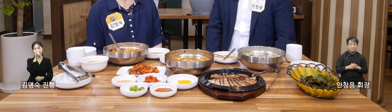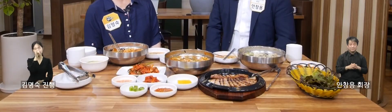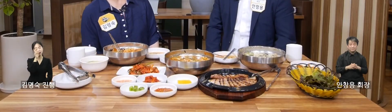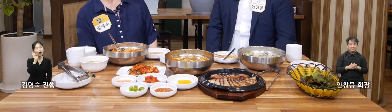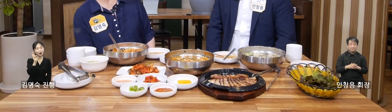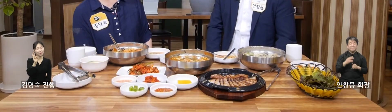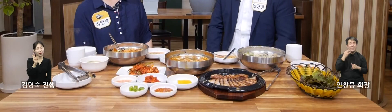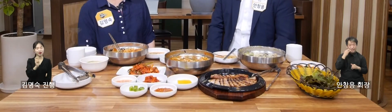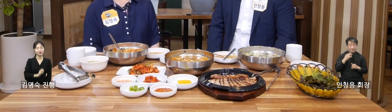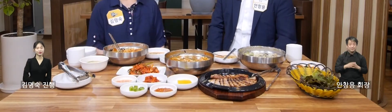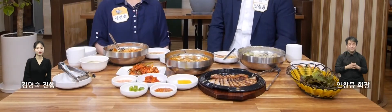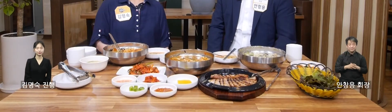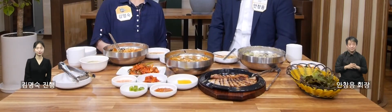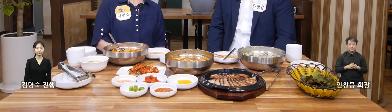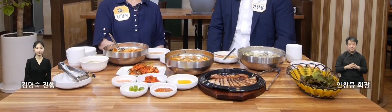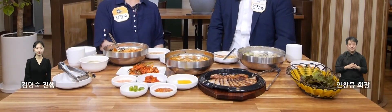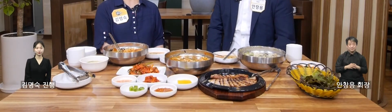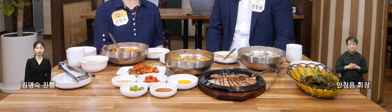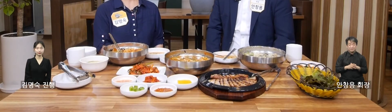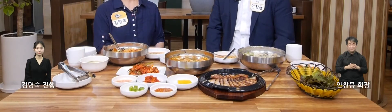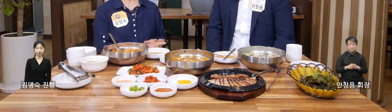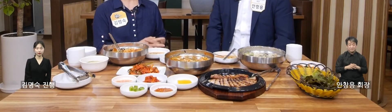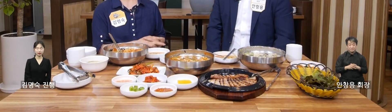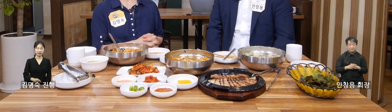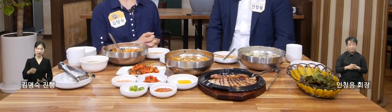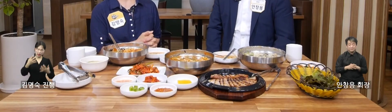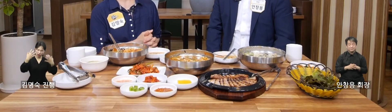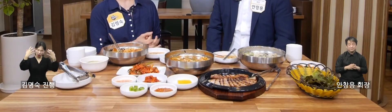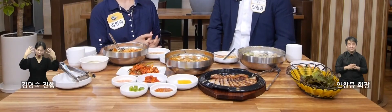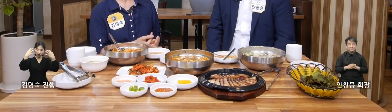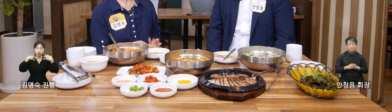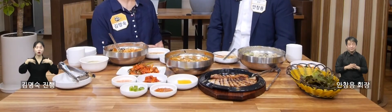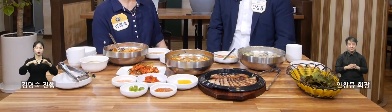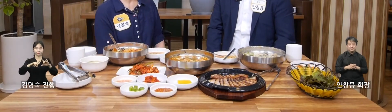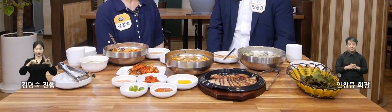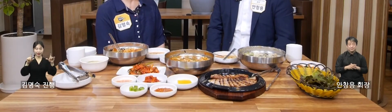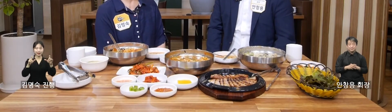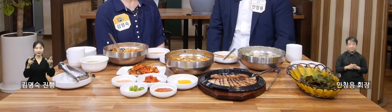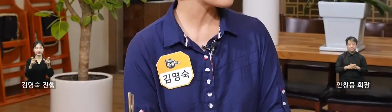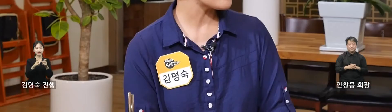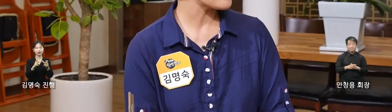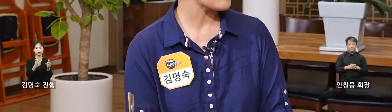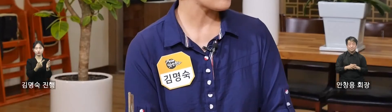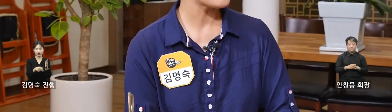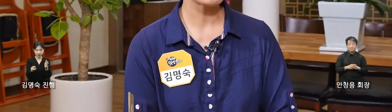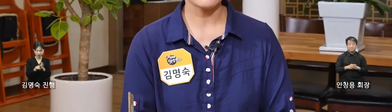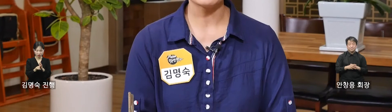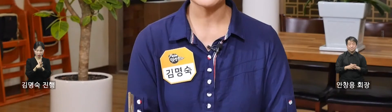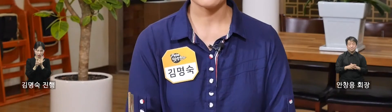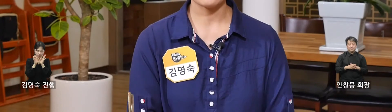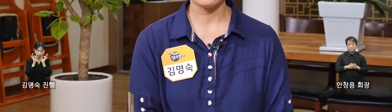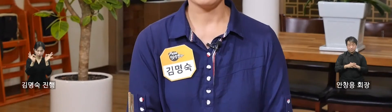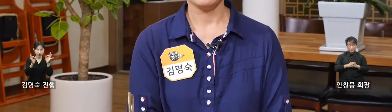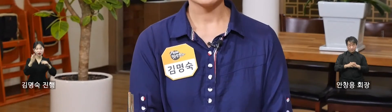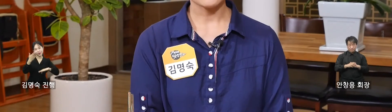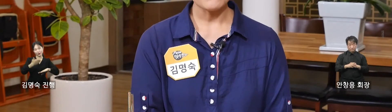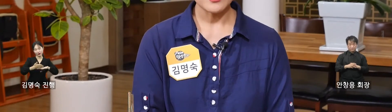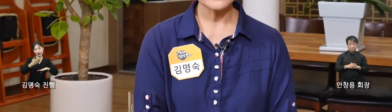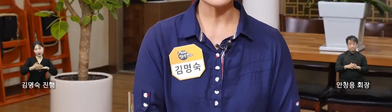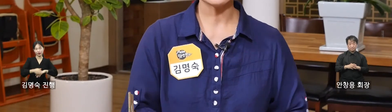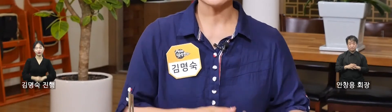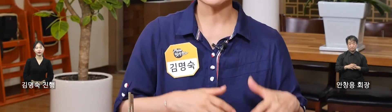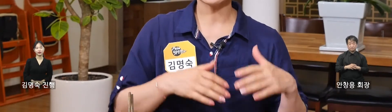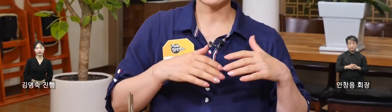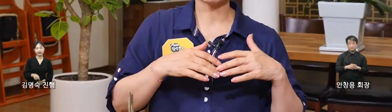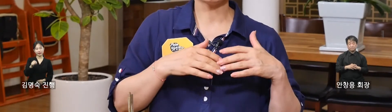있을 것 같아요. 네. 예. 하여튼 이 무더위에 정말 우리 장애인들을 위해서 애써주셔서 너무 감사하고